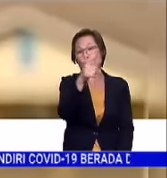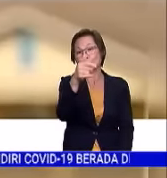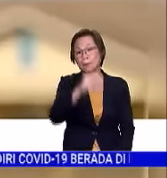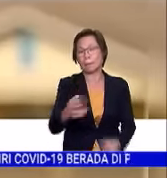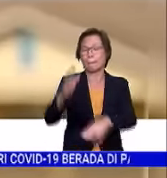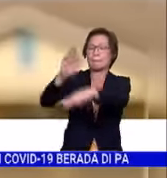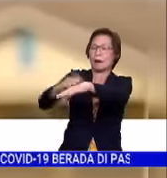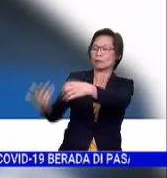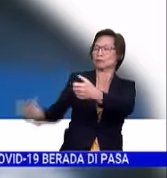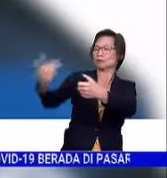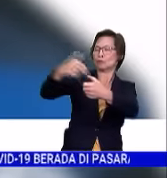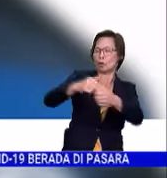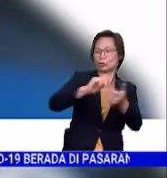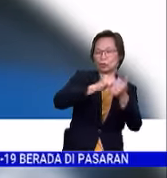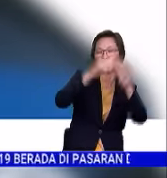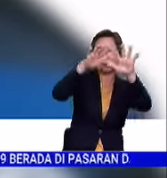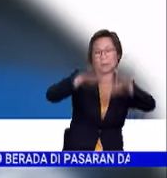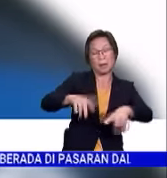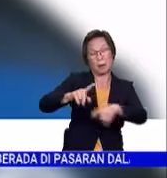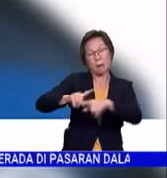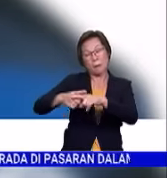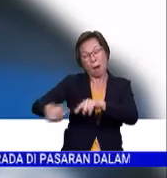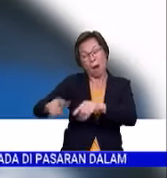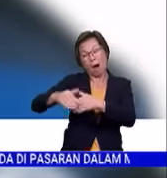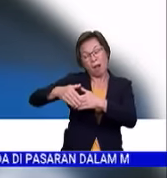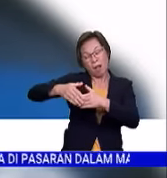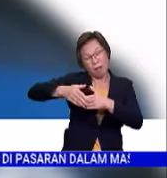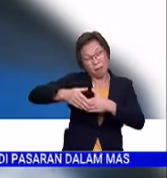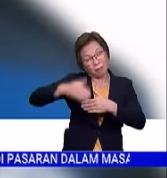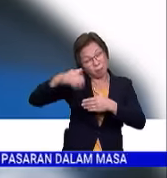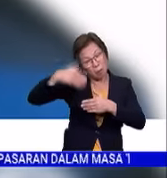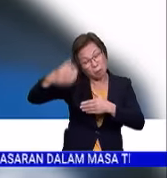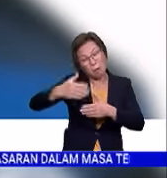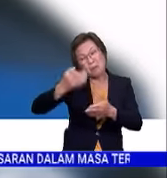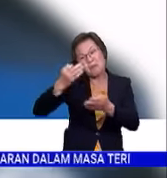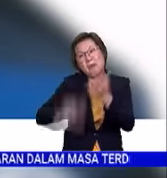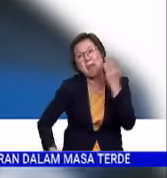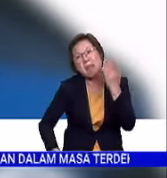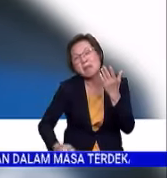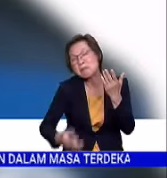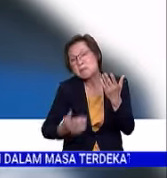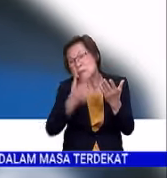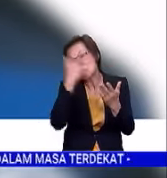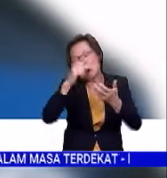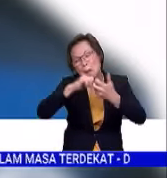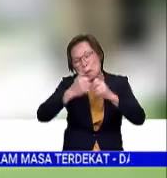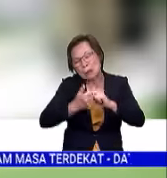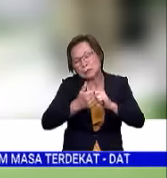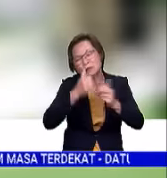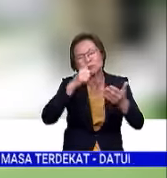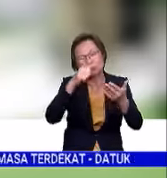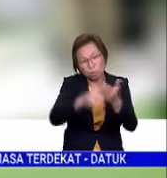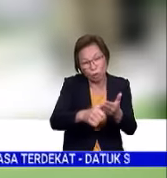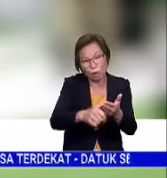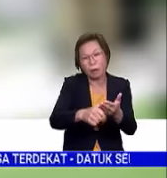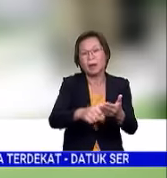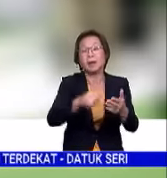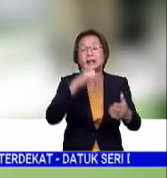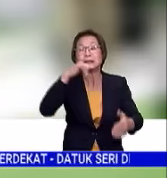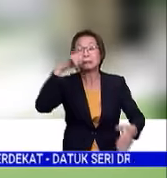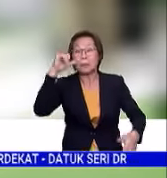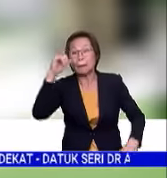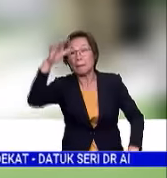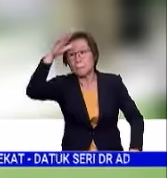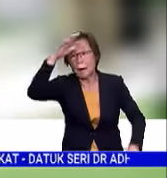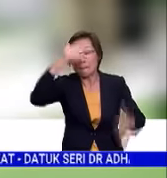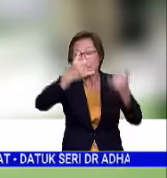dipanggil menyertai skuad Sukan C namun akhirnya tidak menjadi kenyataan kerana masalah dokumentasi. Bagaimanapun semalam,